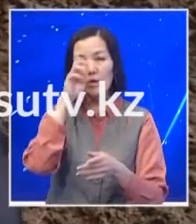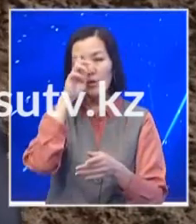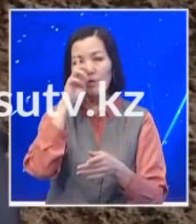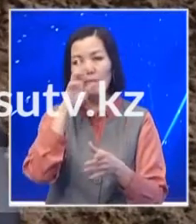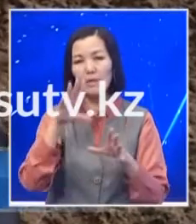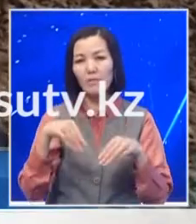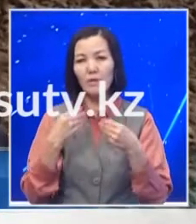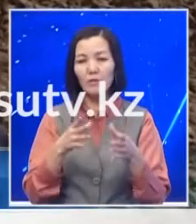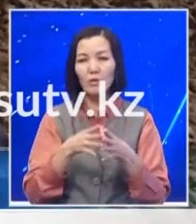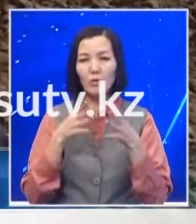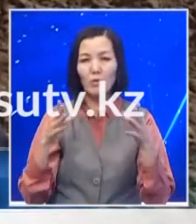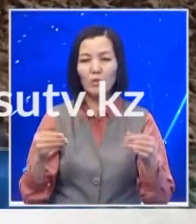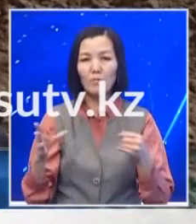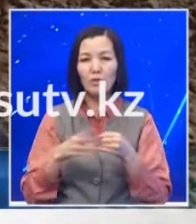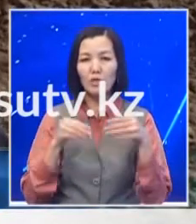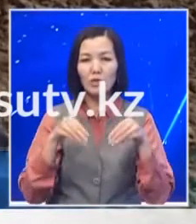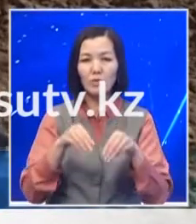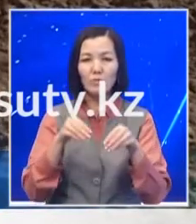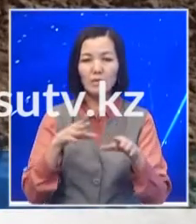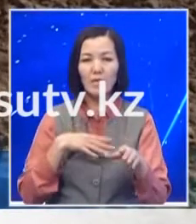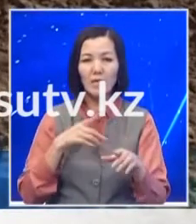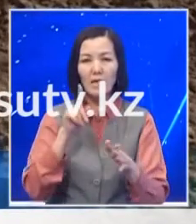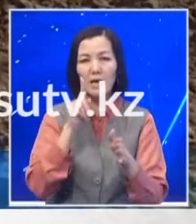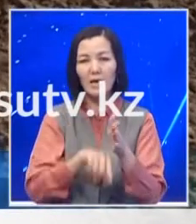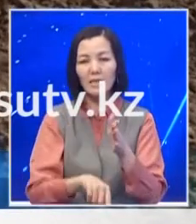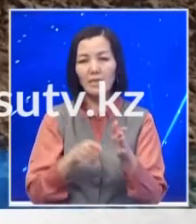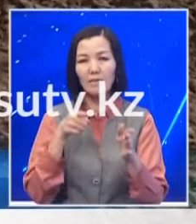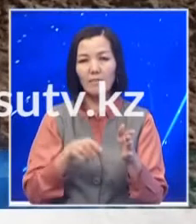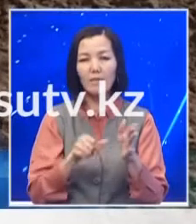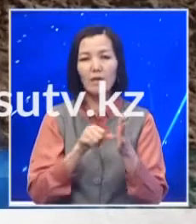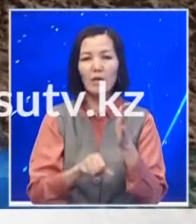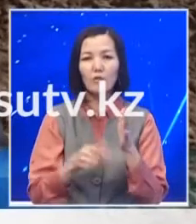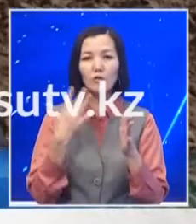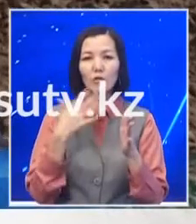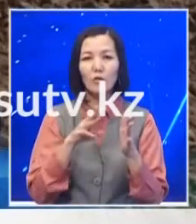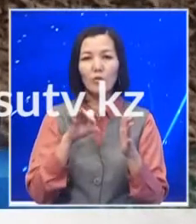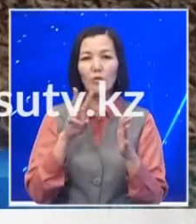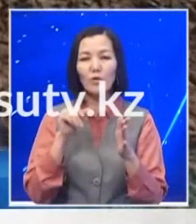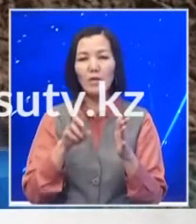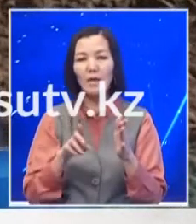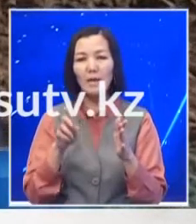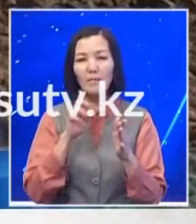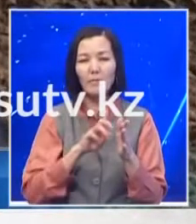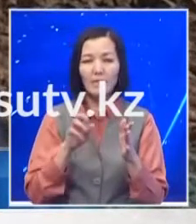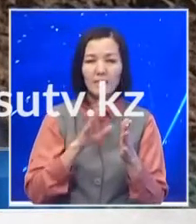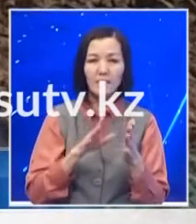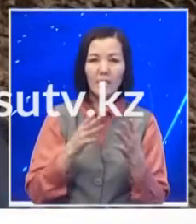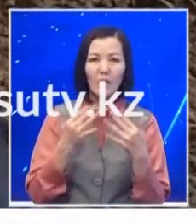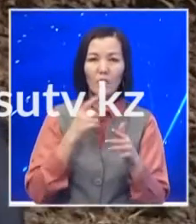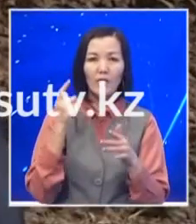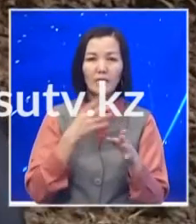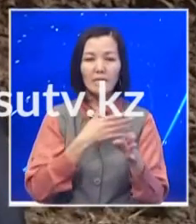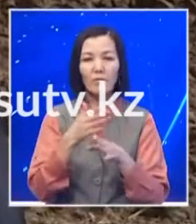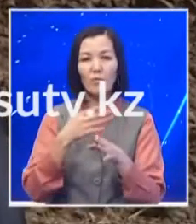жаңағы көктемгі дала жұмыстарына арзандатылған 1650 тонна жанар жағармай шаруа қожалықтарға бөлініп